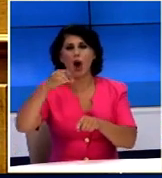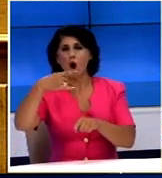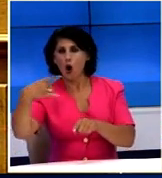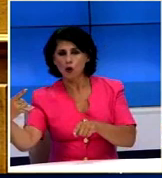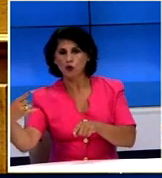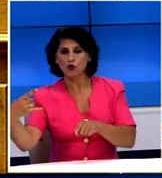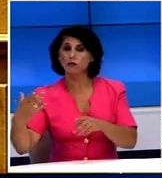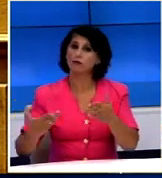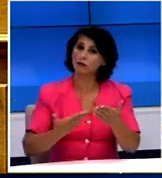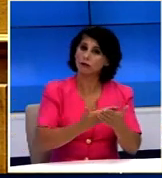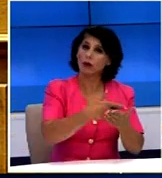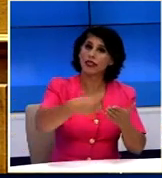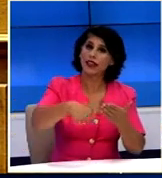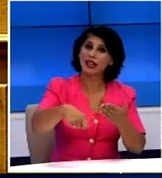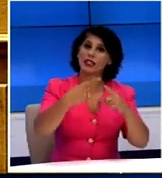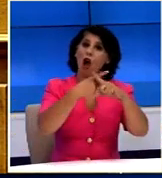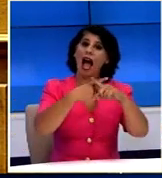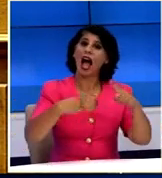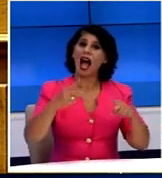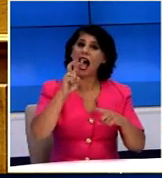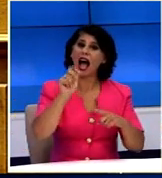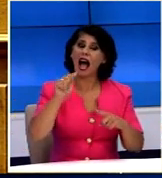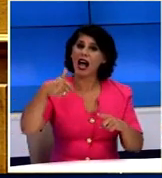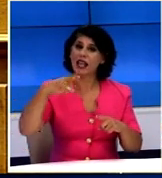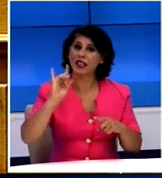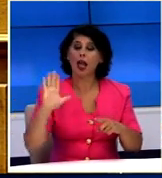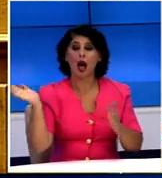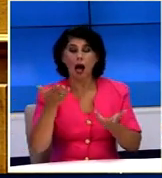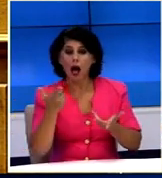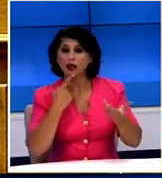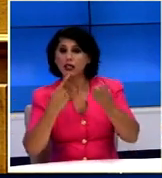προσφυγή στη Χάγη αν χρειαστεί, αν εκ νέου οι διερευνητικές αποτύχουν.